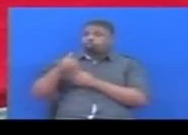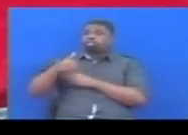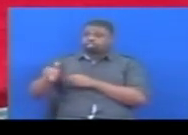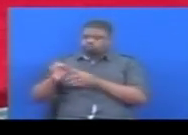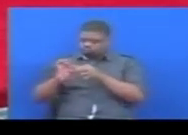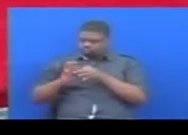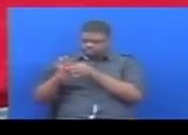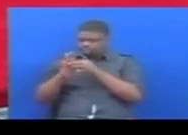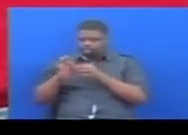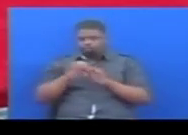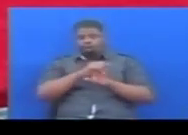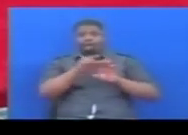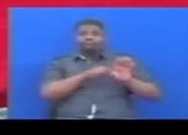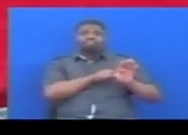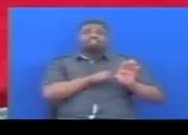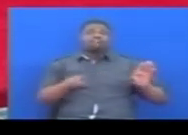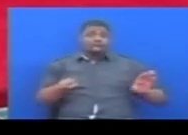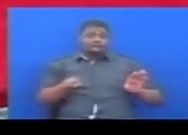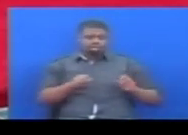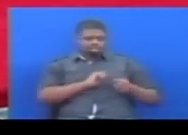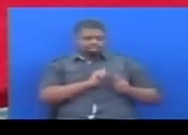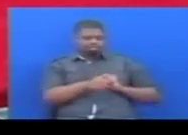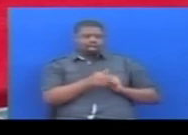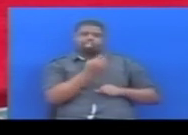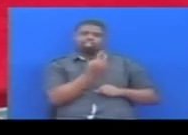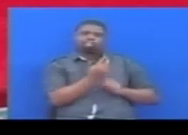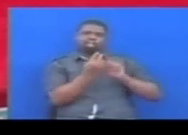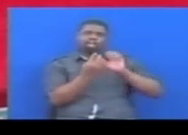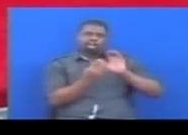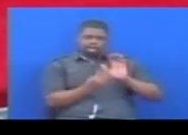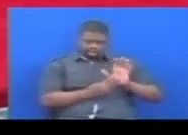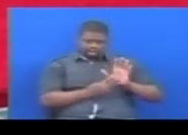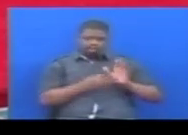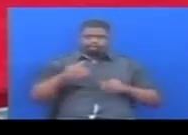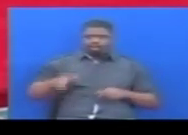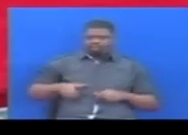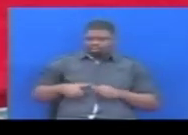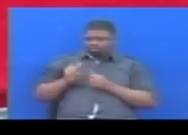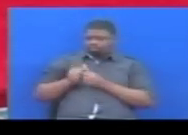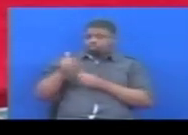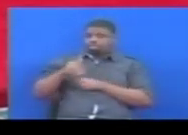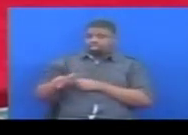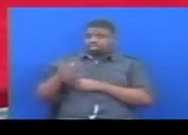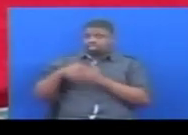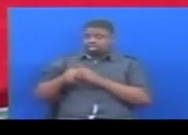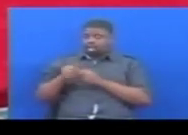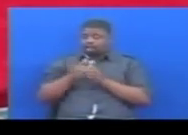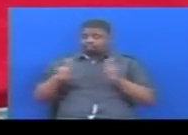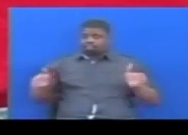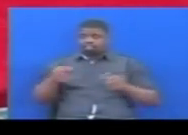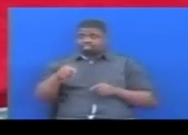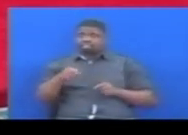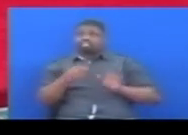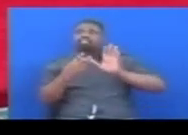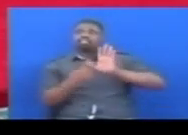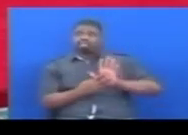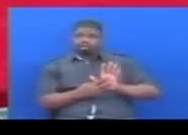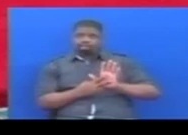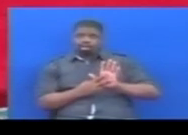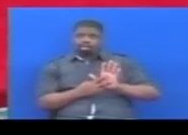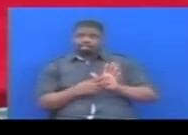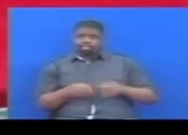Afrika Mashariki ilipewa kibali cha nafasi 28 za maafisa mambo ya nje, na kati ya nafasi hizo saba